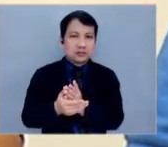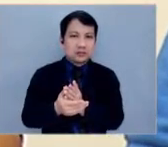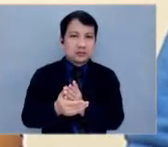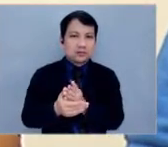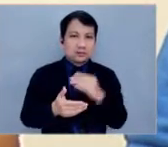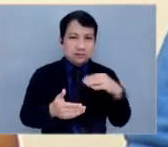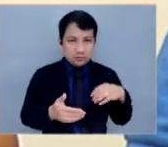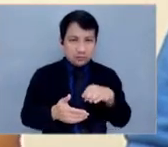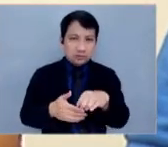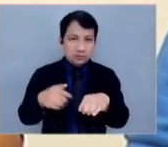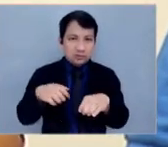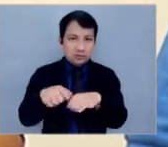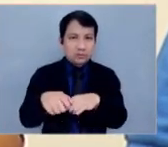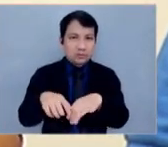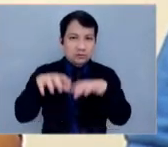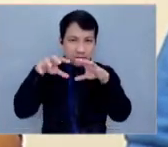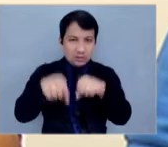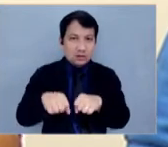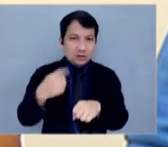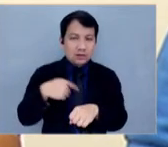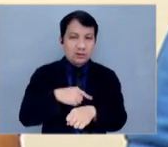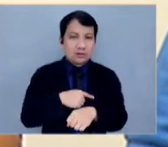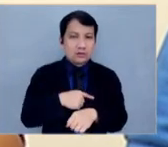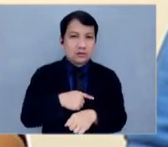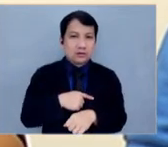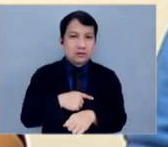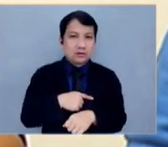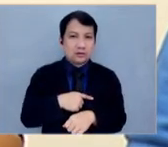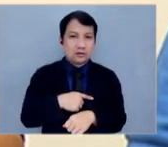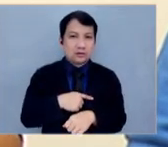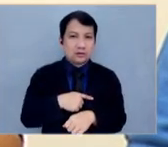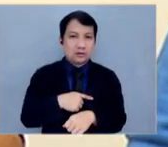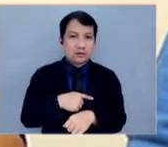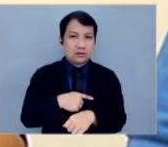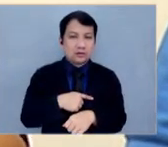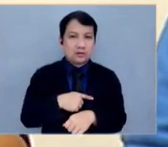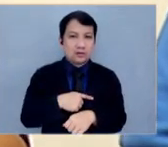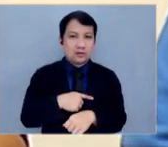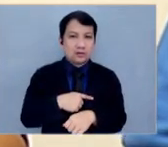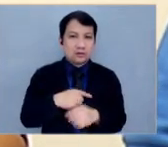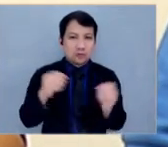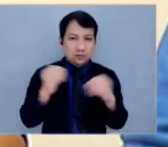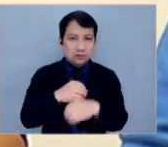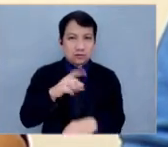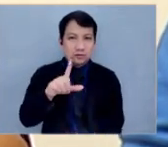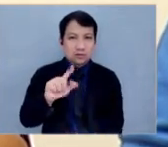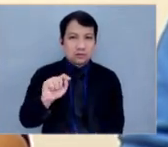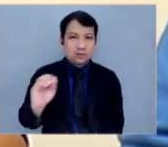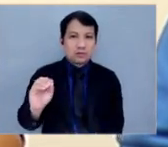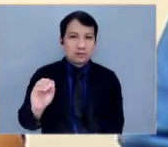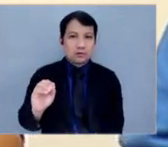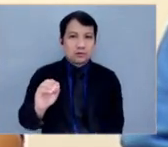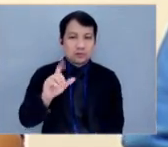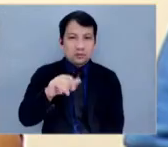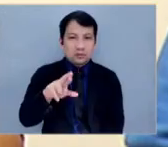kung huhulihin nyo kami. Kami na mismo ang lalapit sa inyo sa opisina ng LTO at LTFRB. Ibabalagbat namin dyan